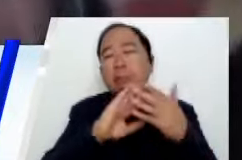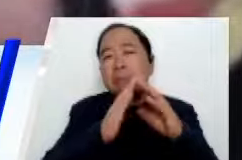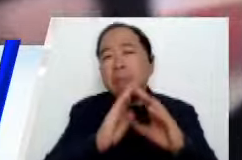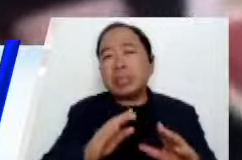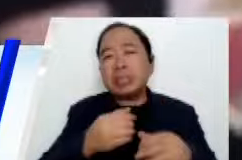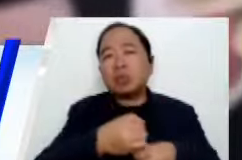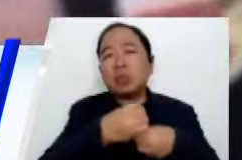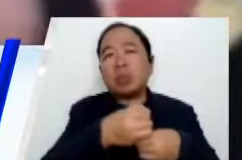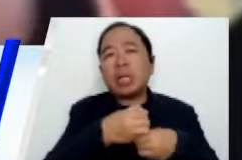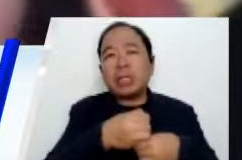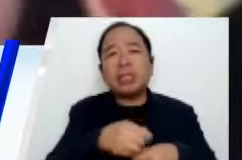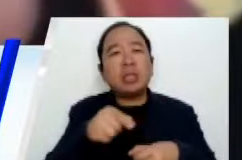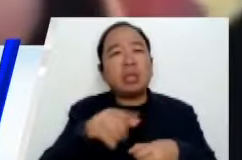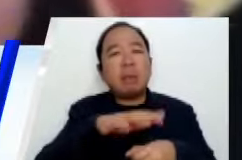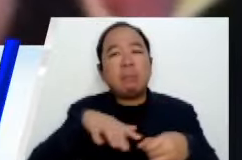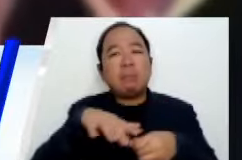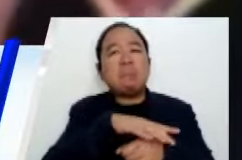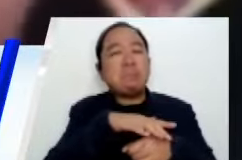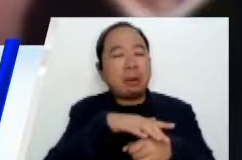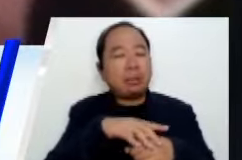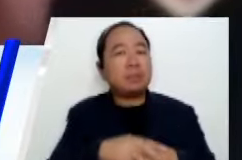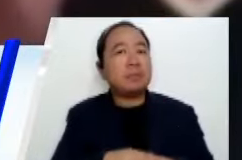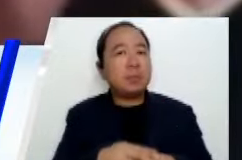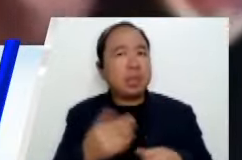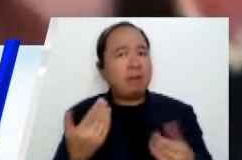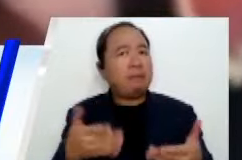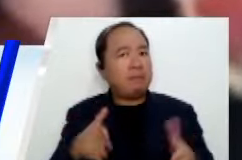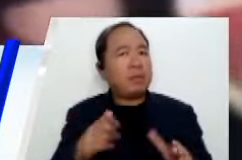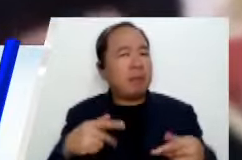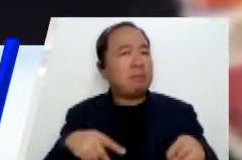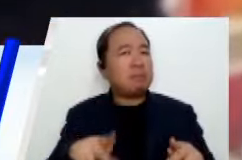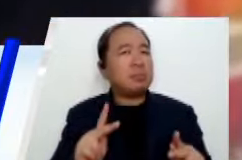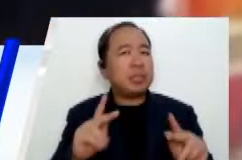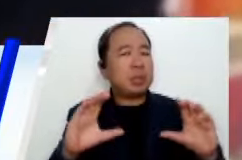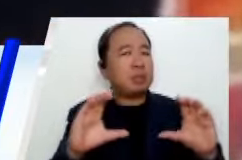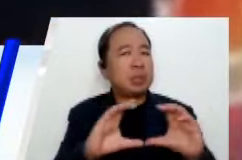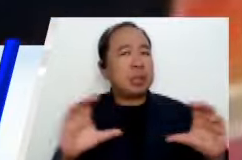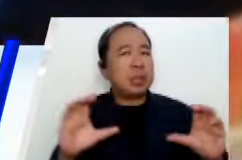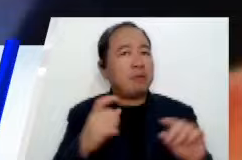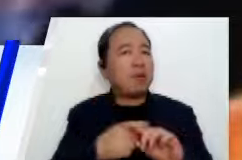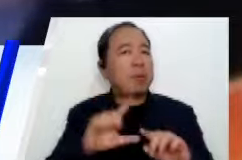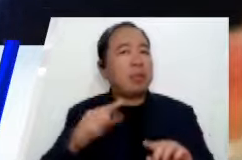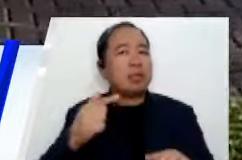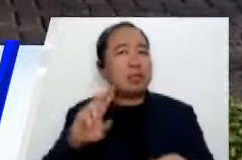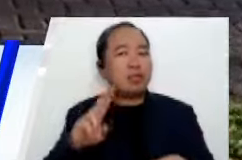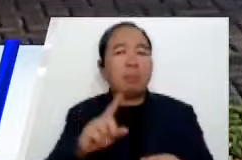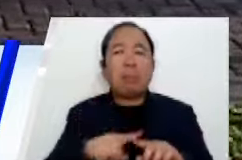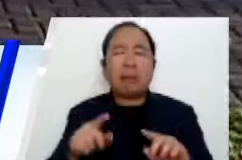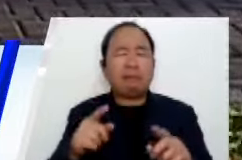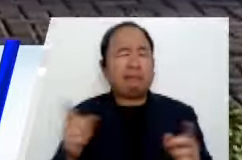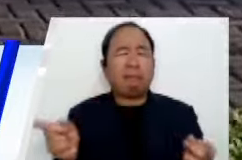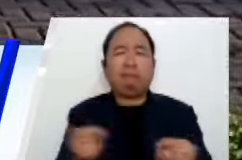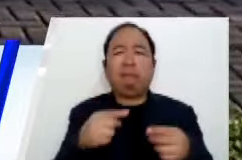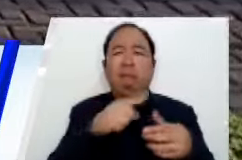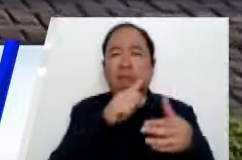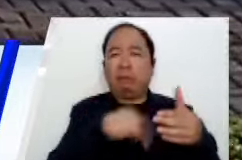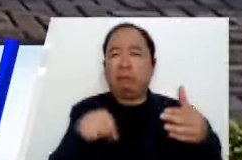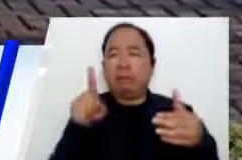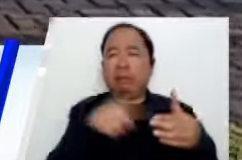syudad. Sabi niya, may permit mula sa LGU ang pagtitipon, pero bigla umanong nakansela ang permit. Ang Freedom